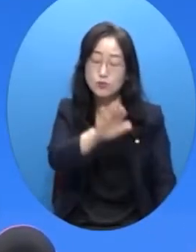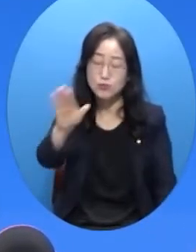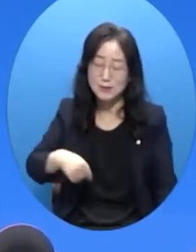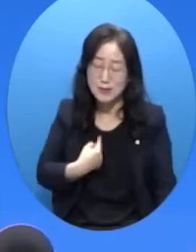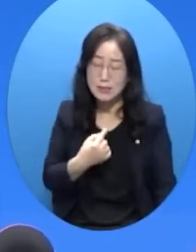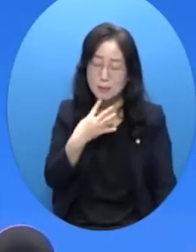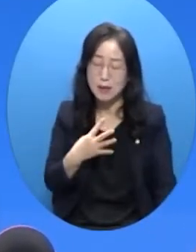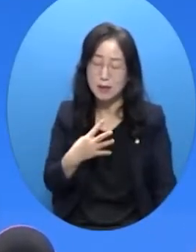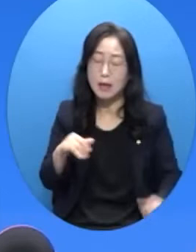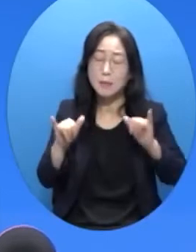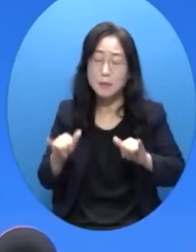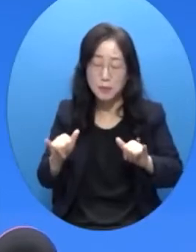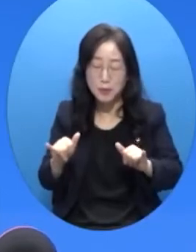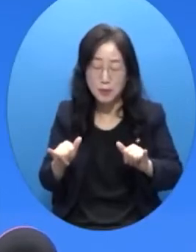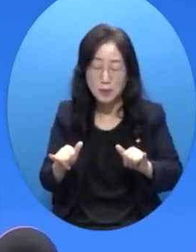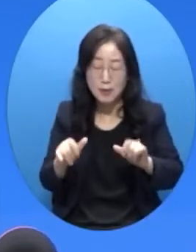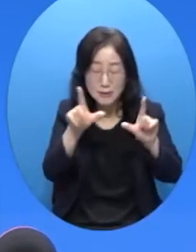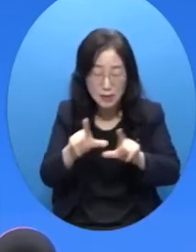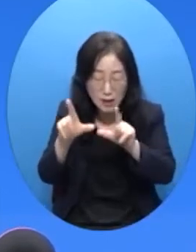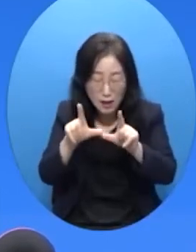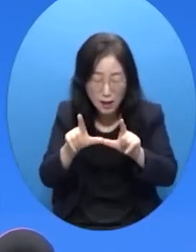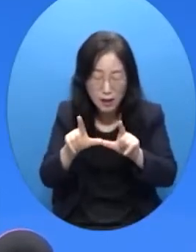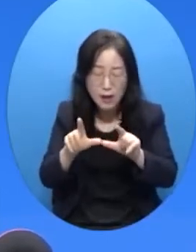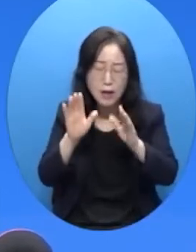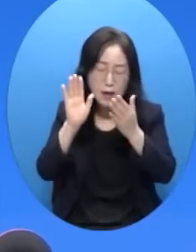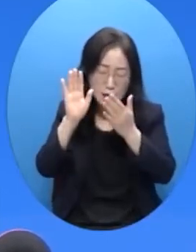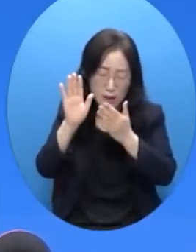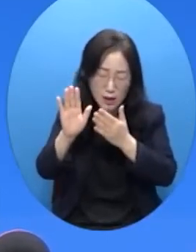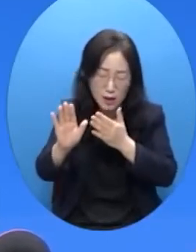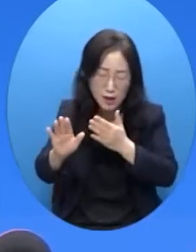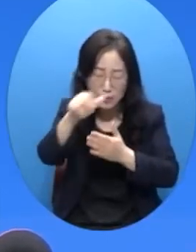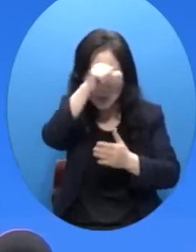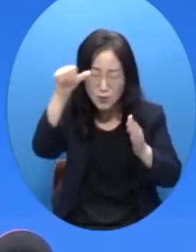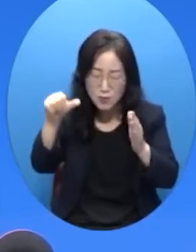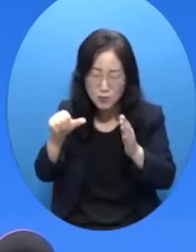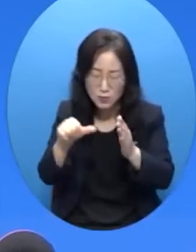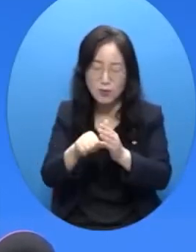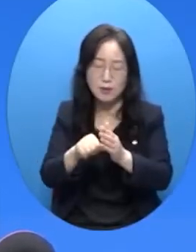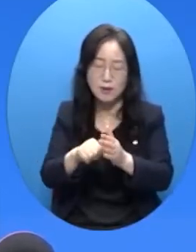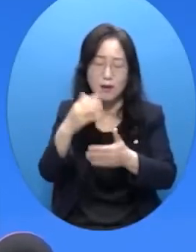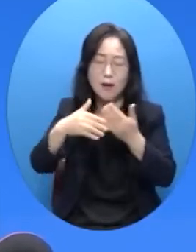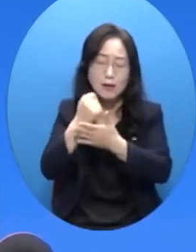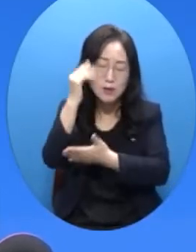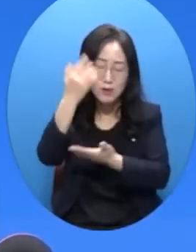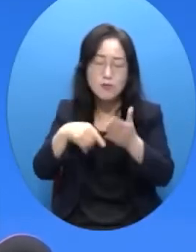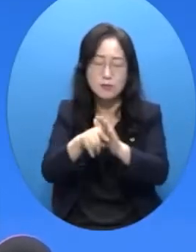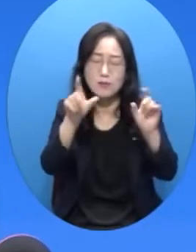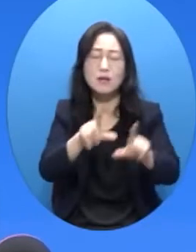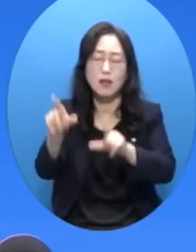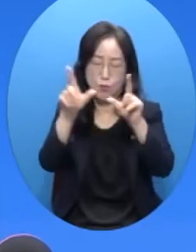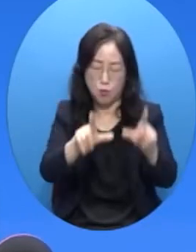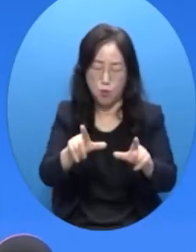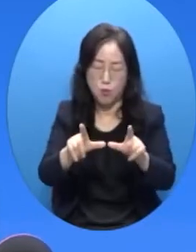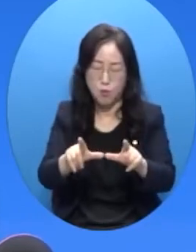어느 장로님이 저한테 와서 말씀하시더라고요. 목사님, 저는 절대 반려견을 안 기릅니다.